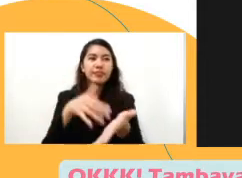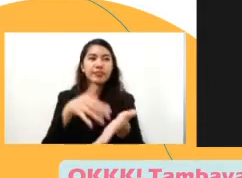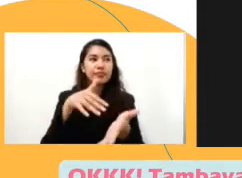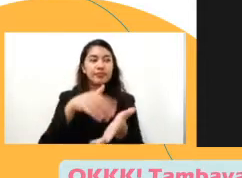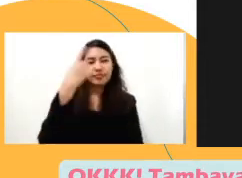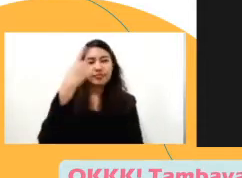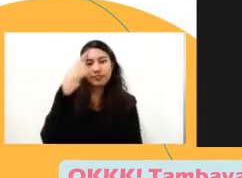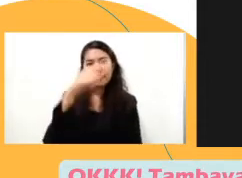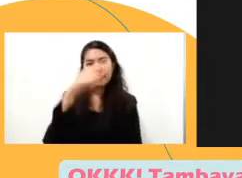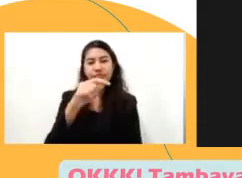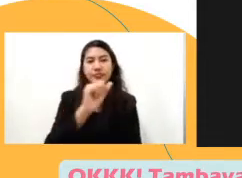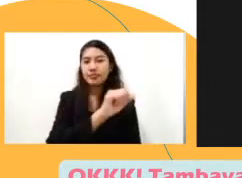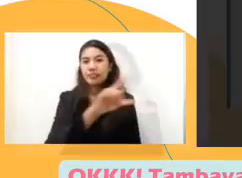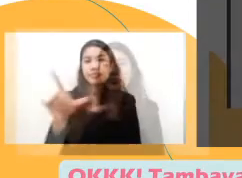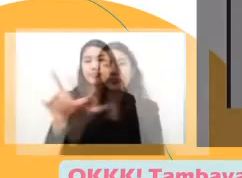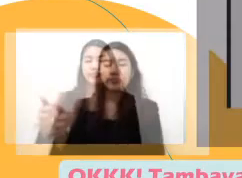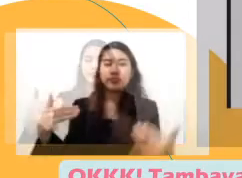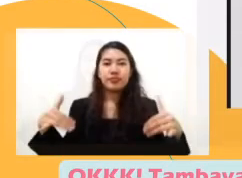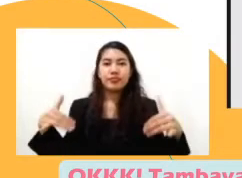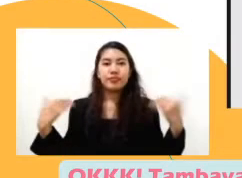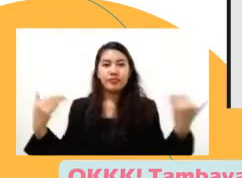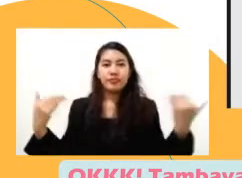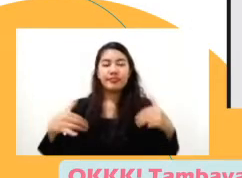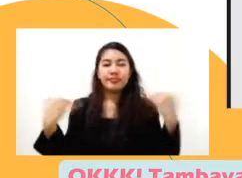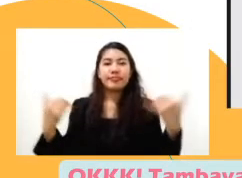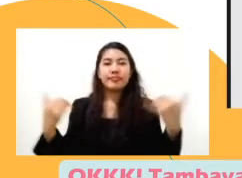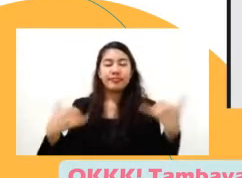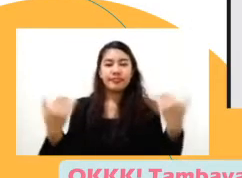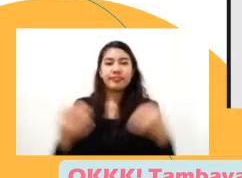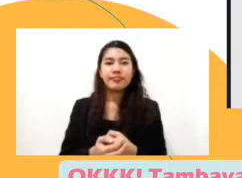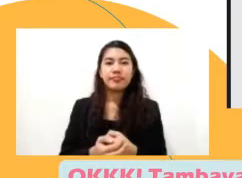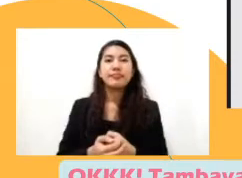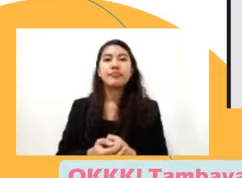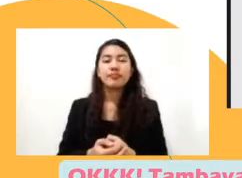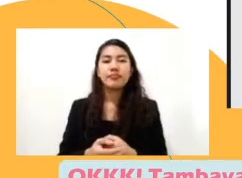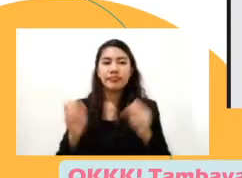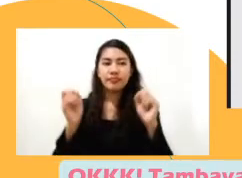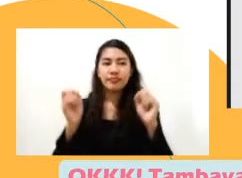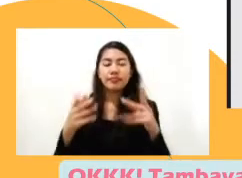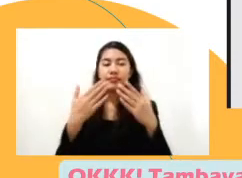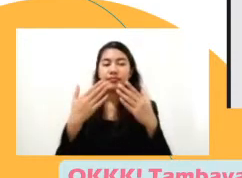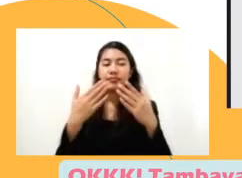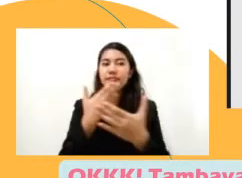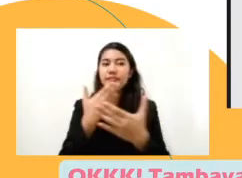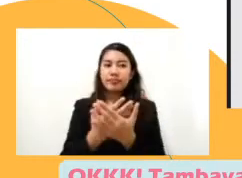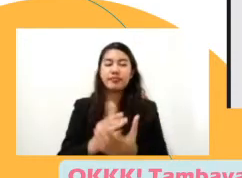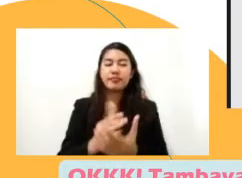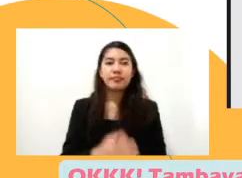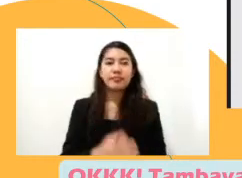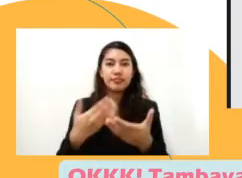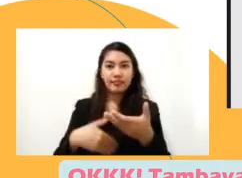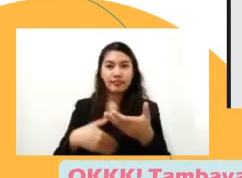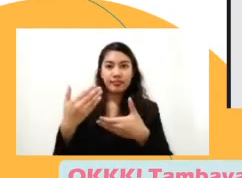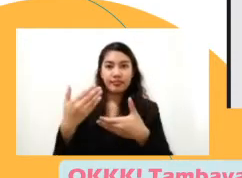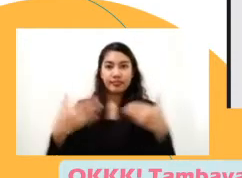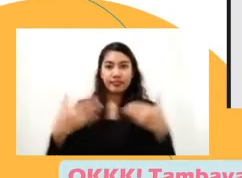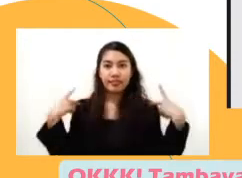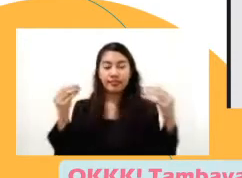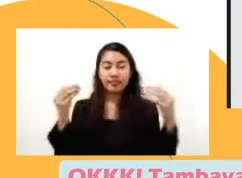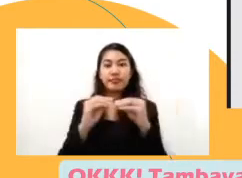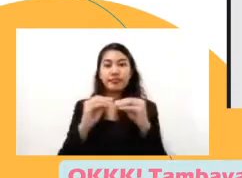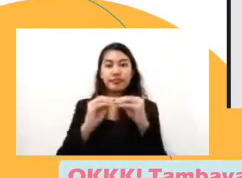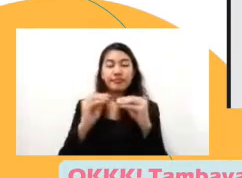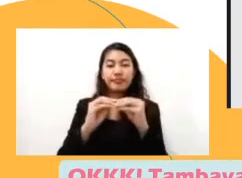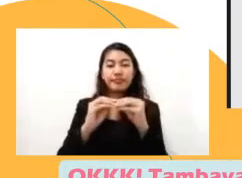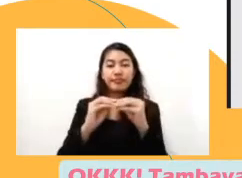mga katambayers, no, sa ating mga estudyante. Very good, very good. Sige, meron pa ba kayo? Hintayin ko pa ha.